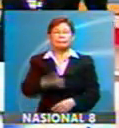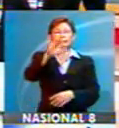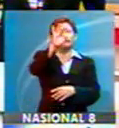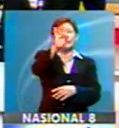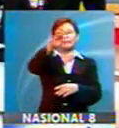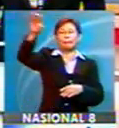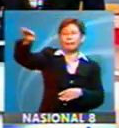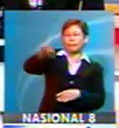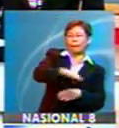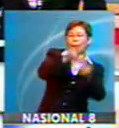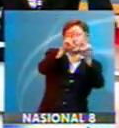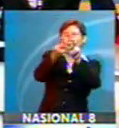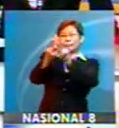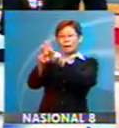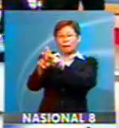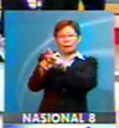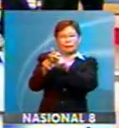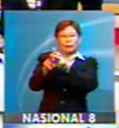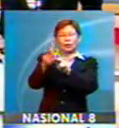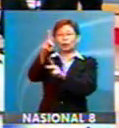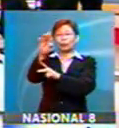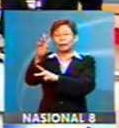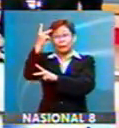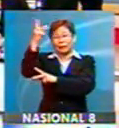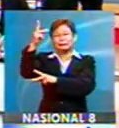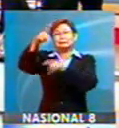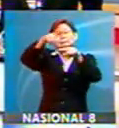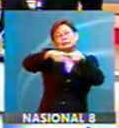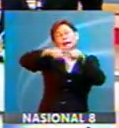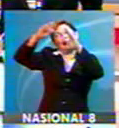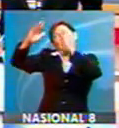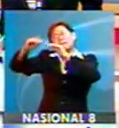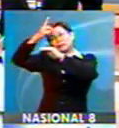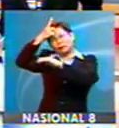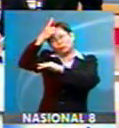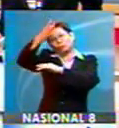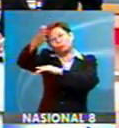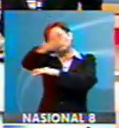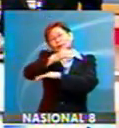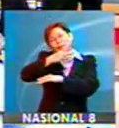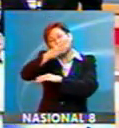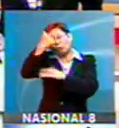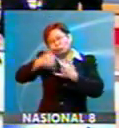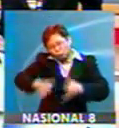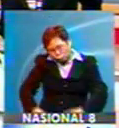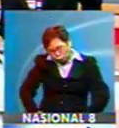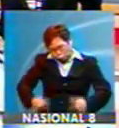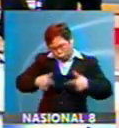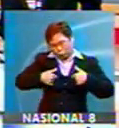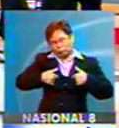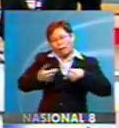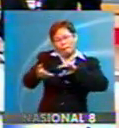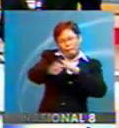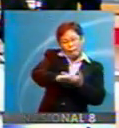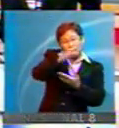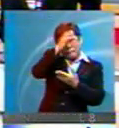8 beradik dari Kampung Cekeli, Dewan Betar Kota Baharu kini bergantung harap kepada datuk dan nenek untuk meneruskan kehidupan. Setelah pemergian